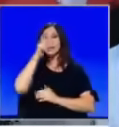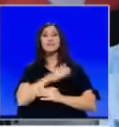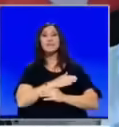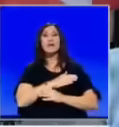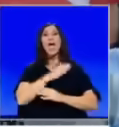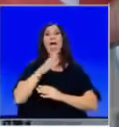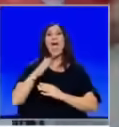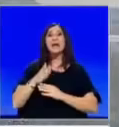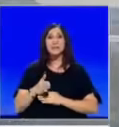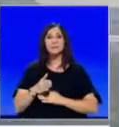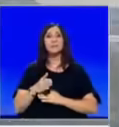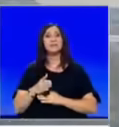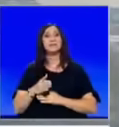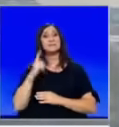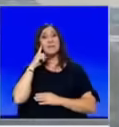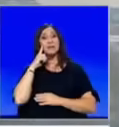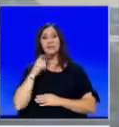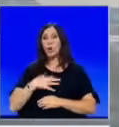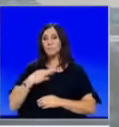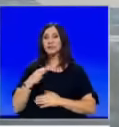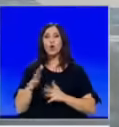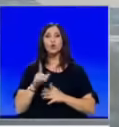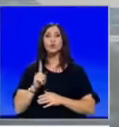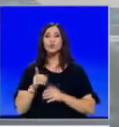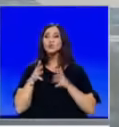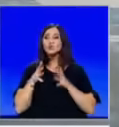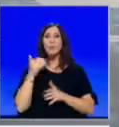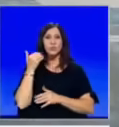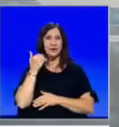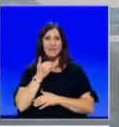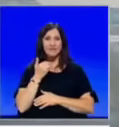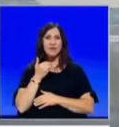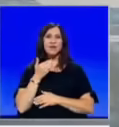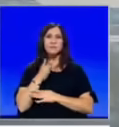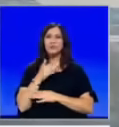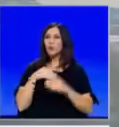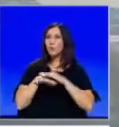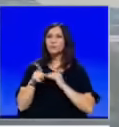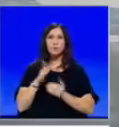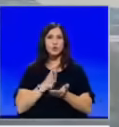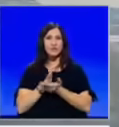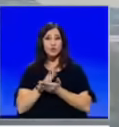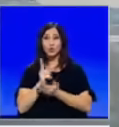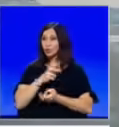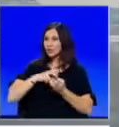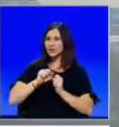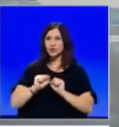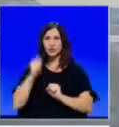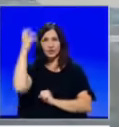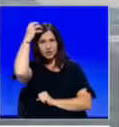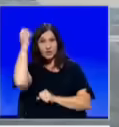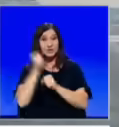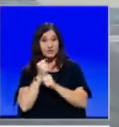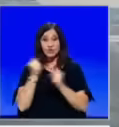екстремисти, смятани за опасни. Хората, които злоупотребяват с правото на убежище по този начин, които търсят закрила на държавата, за да